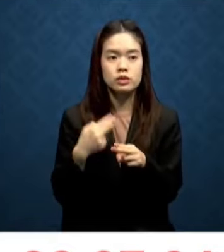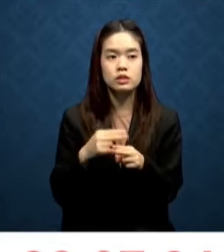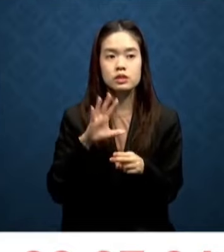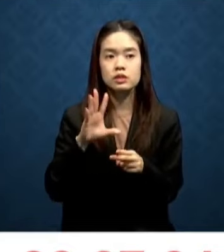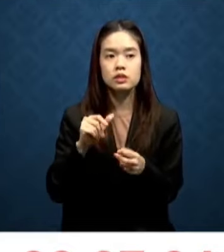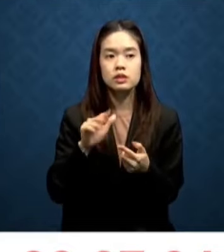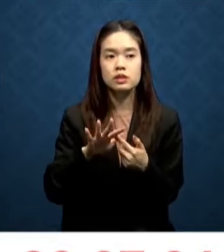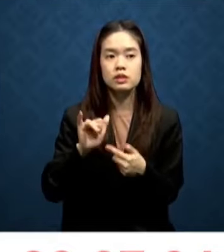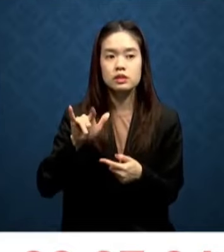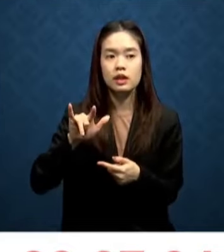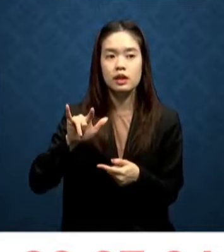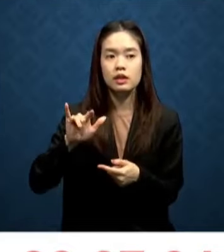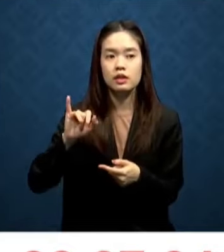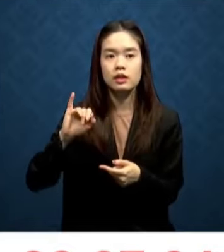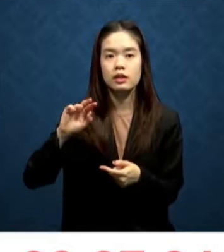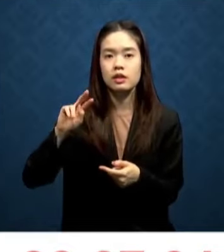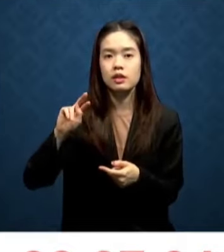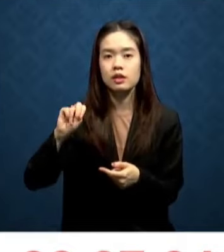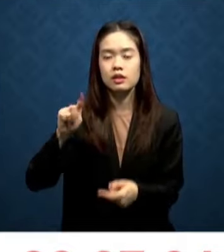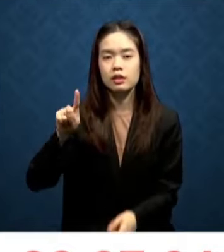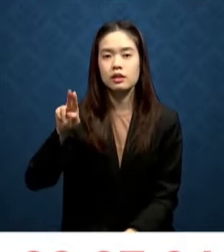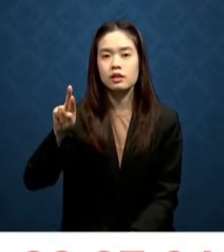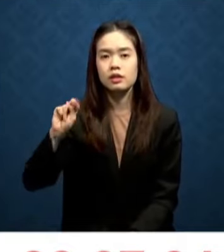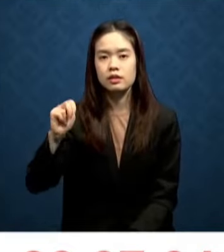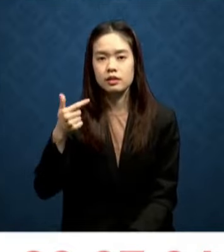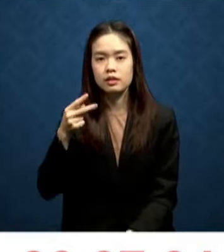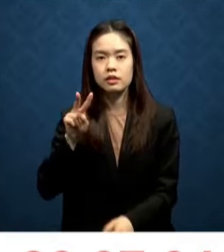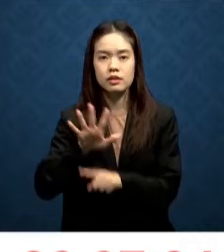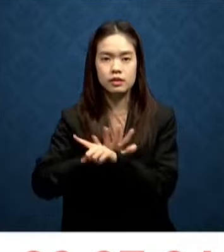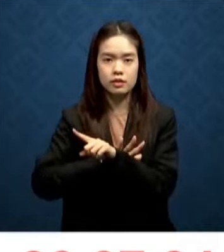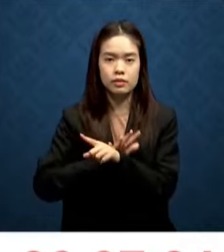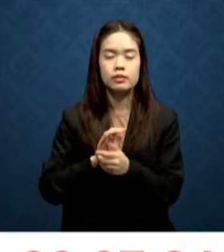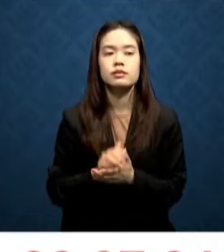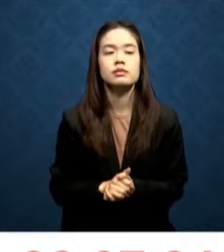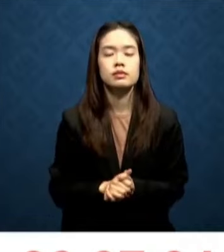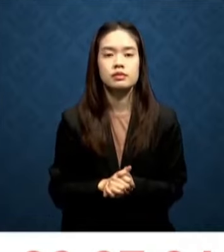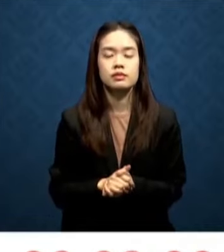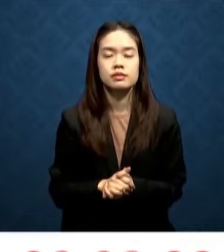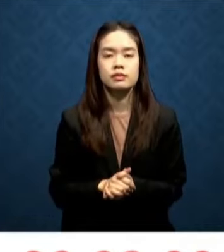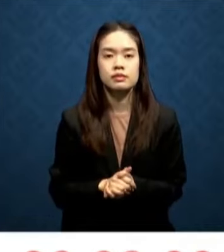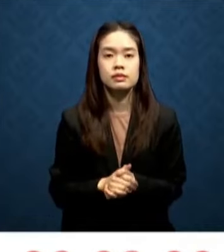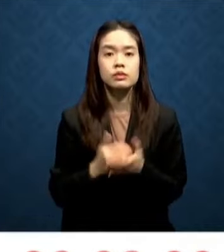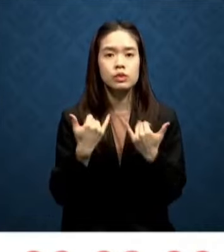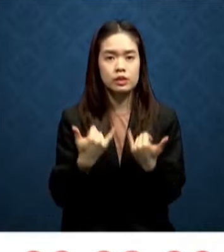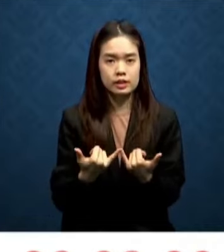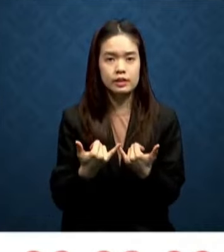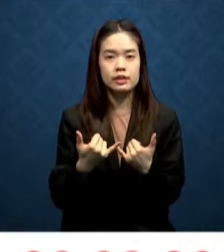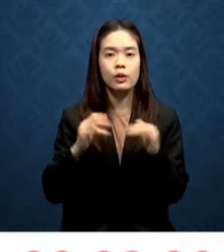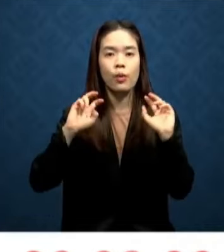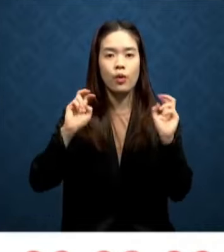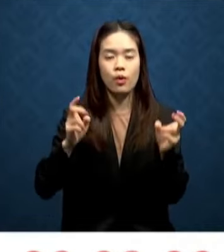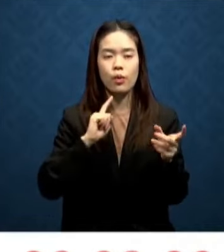ครับกราบเรียนท่านประธานและสมาชิกวุฒิสภาที่เคารพทุกท่านนะครับจริงแล้วการขัดแย้งก็เป็นสิ่งที่ดีนะครับจะ